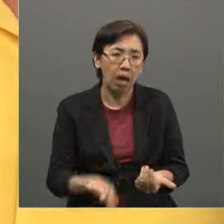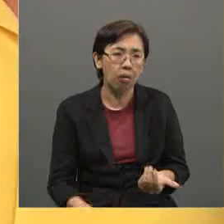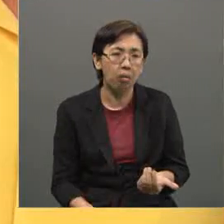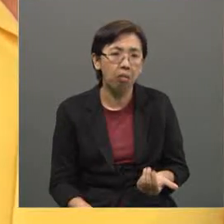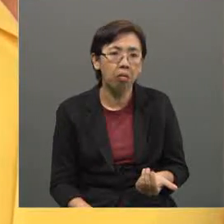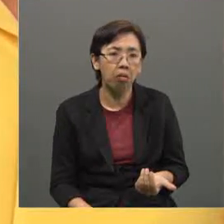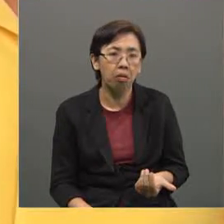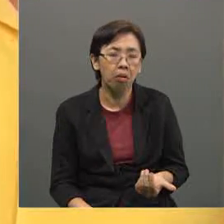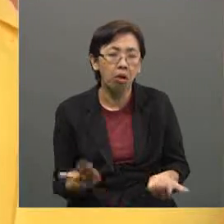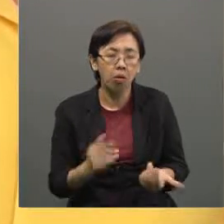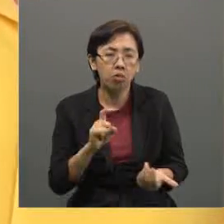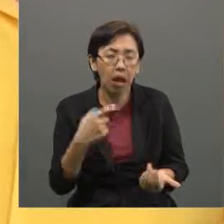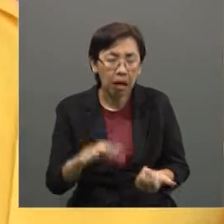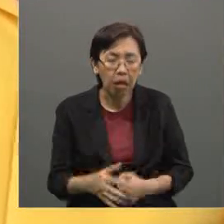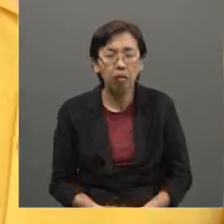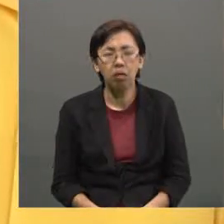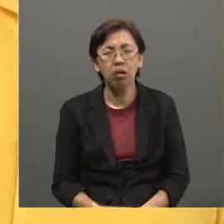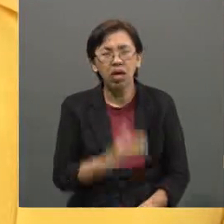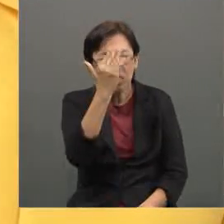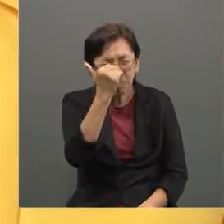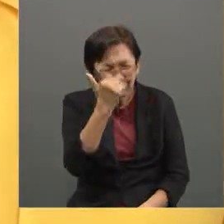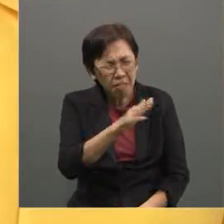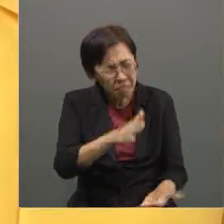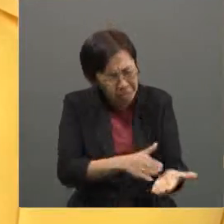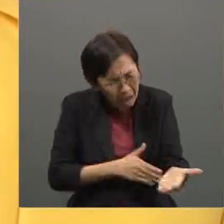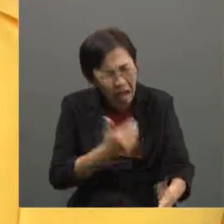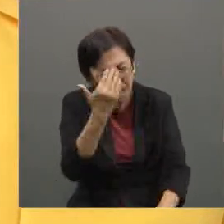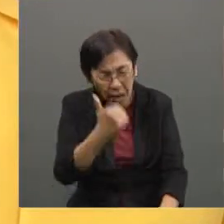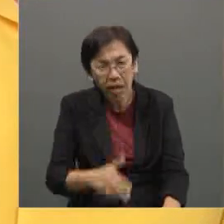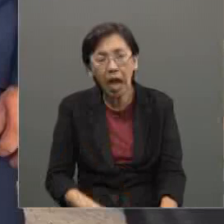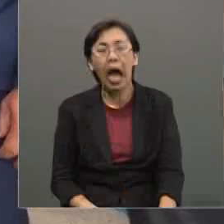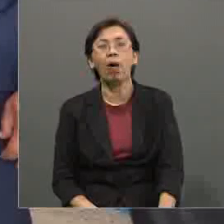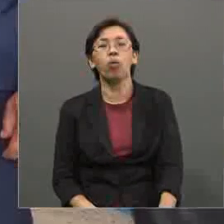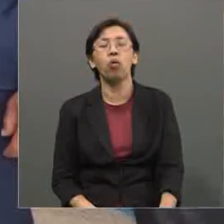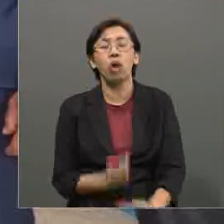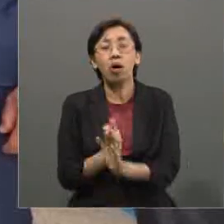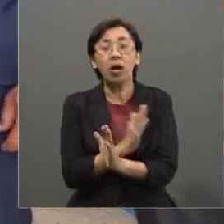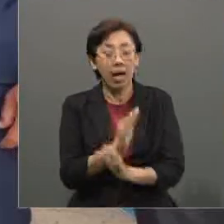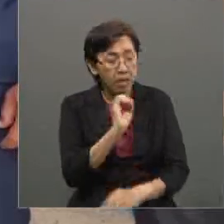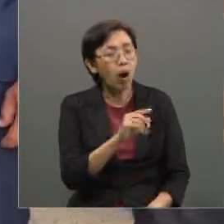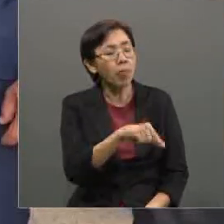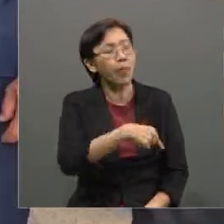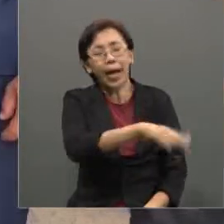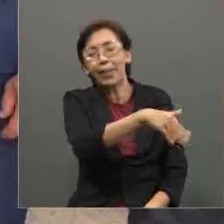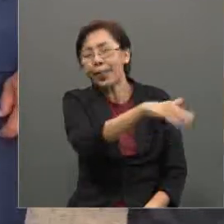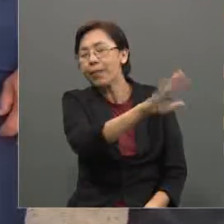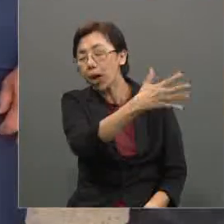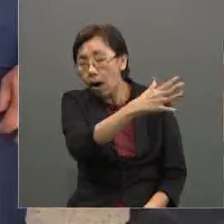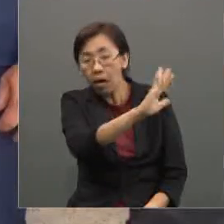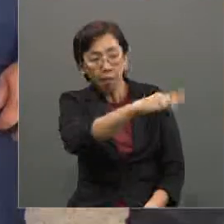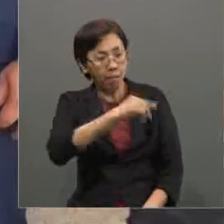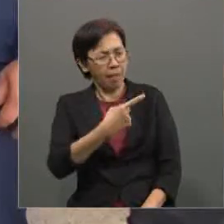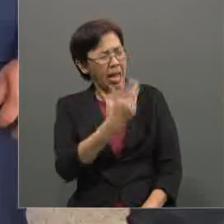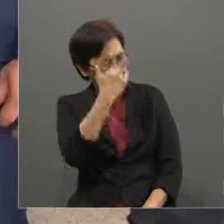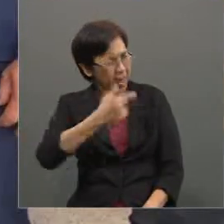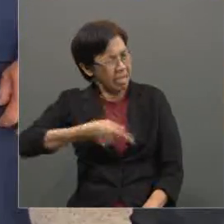ล้วแล้วก็บอกว่าทำไมไม่พามาให้ไวกว่านี้อ้าวก่อนหน้านี้มาแล้วบอกให้เขากลับบ้านทีนี้เขาเล่าอย่างนี้คุณผู้ชมผ่